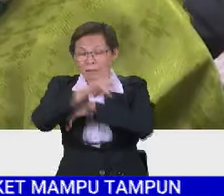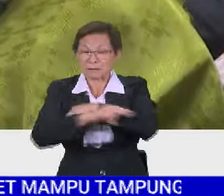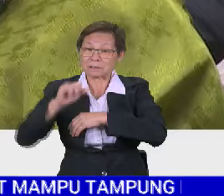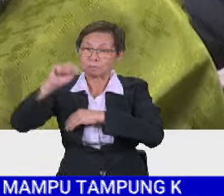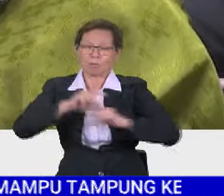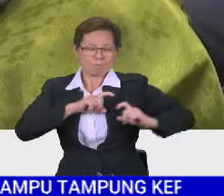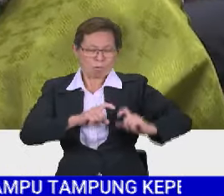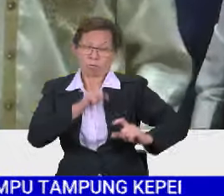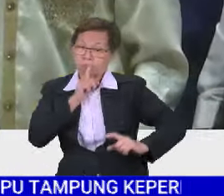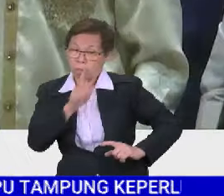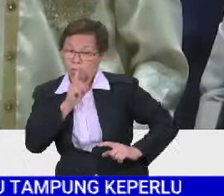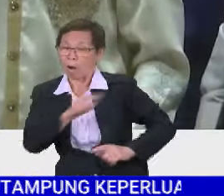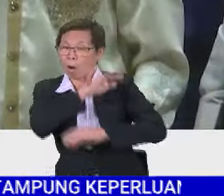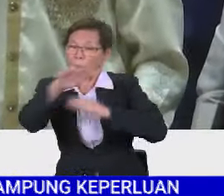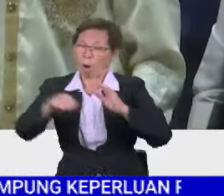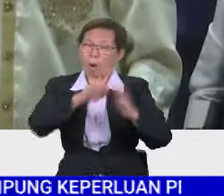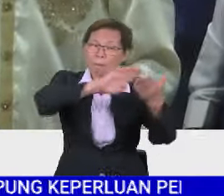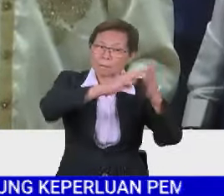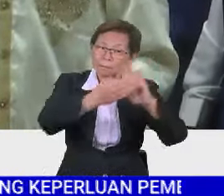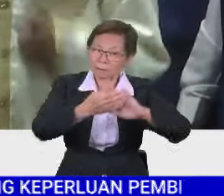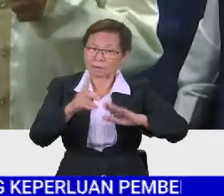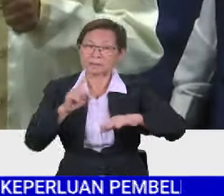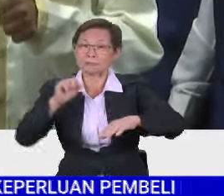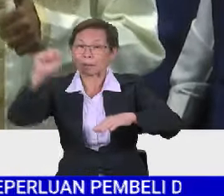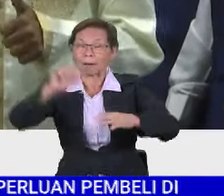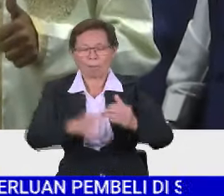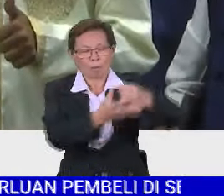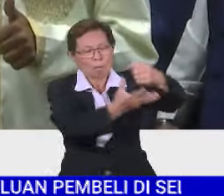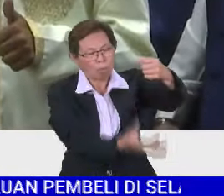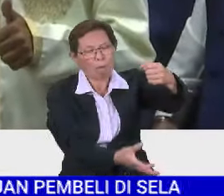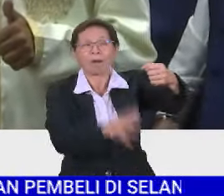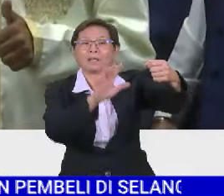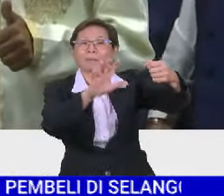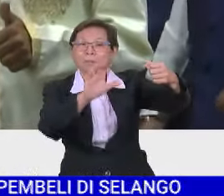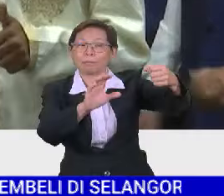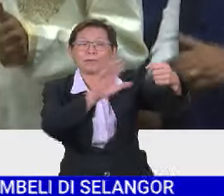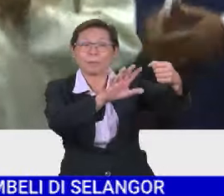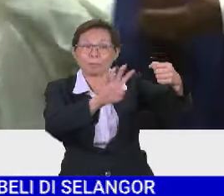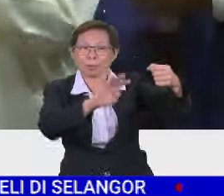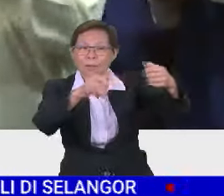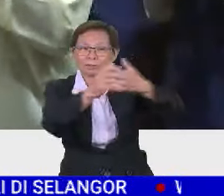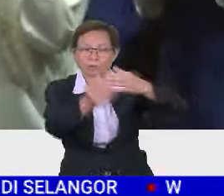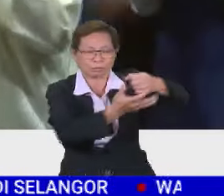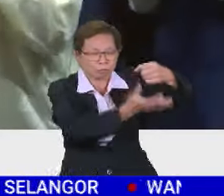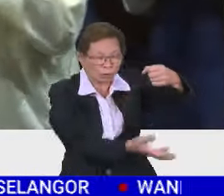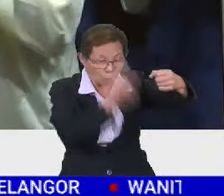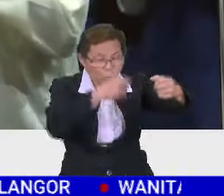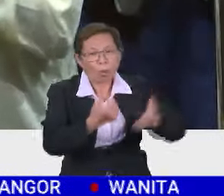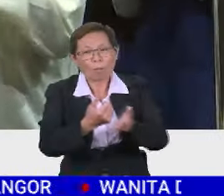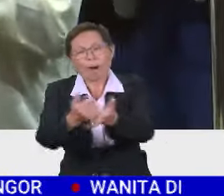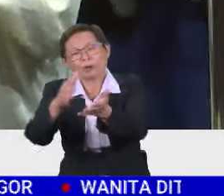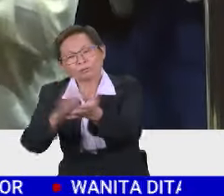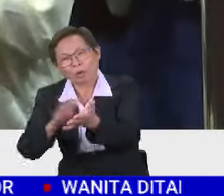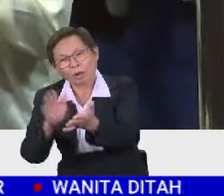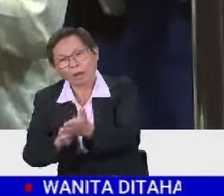memastikan keperluan berbagai lapisan masyarakat dengan memperuntukkan sebanyak 54 juta Ringgit bagi membantu